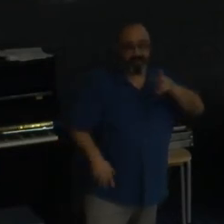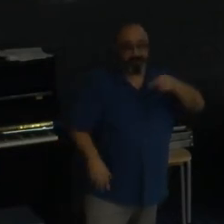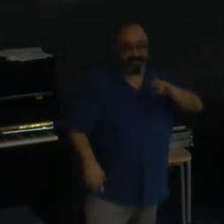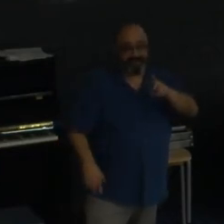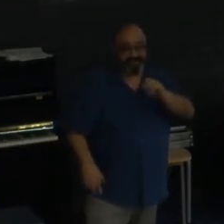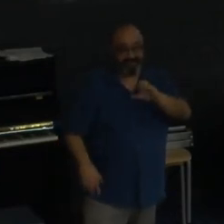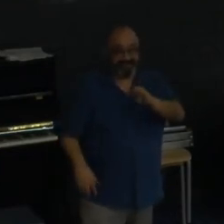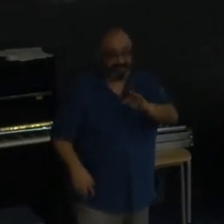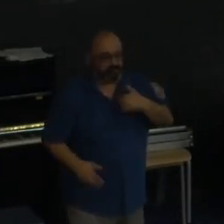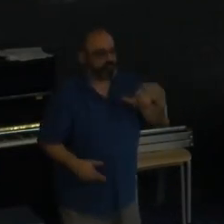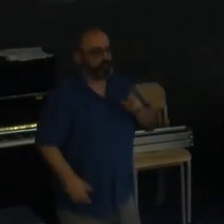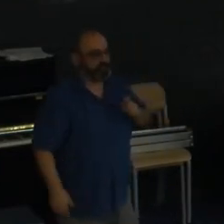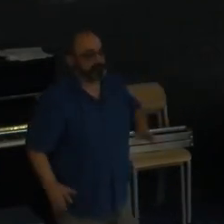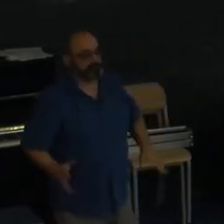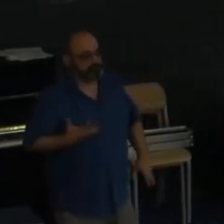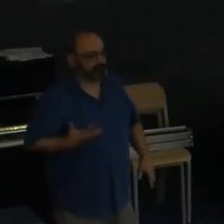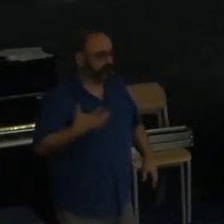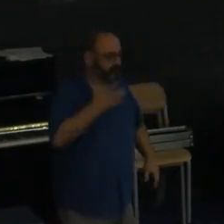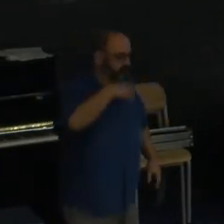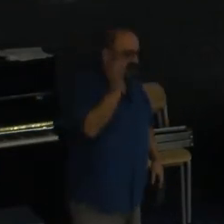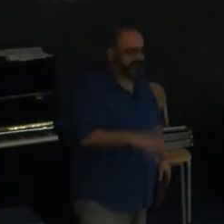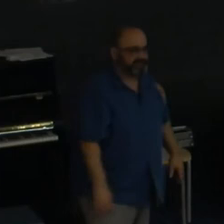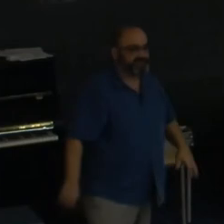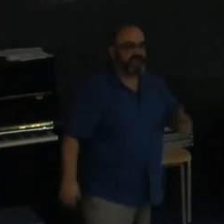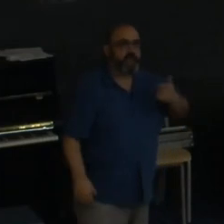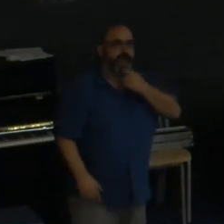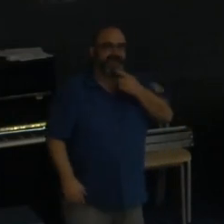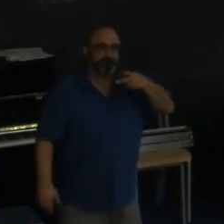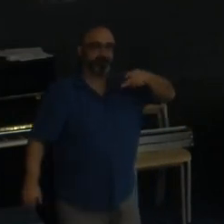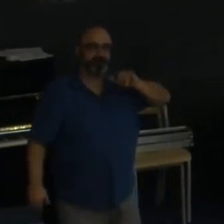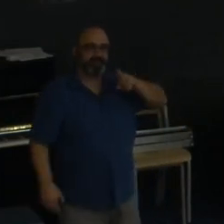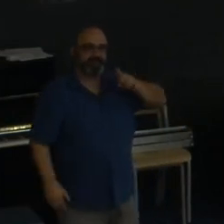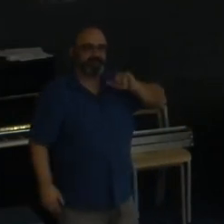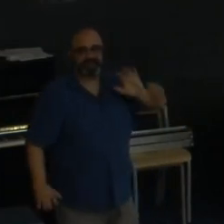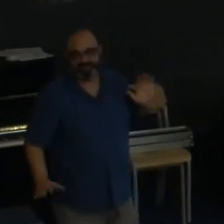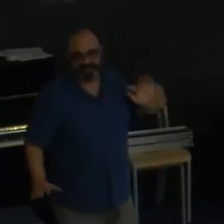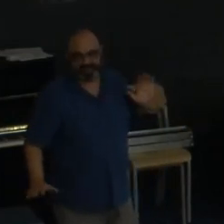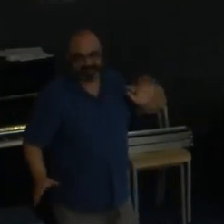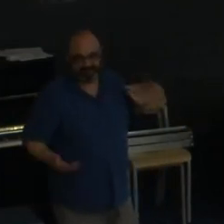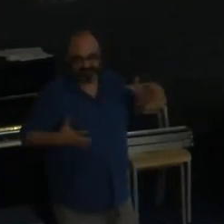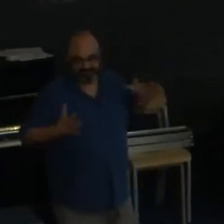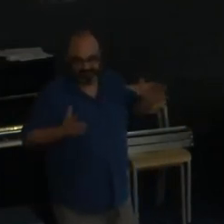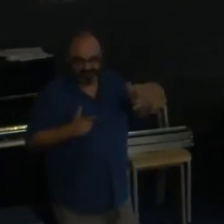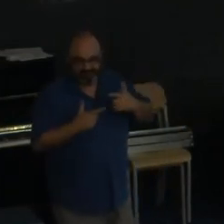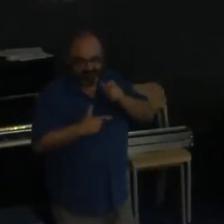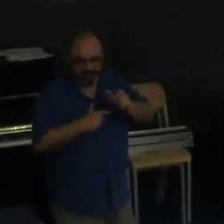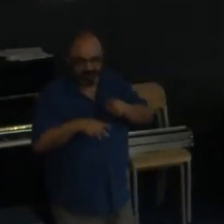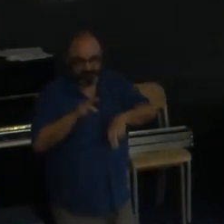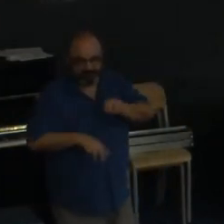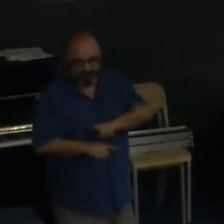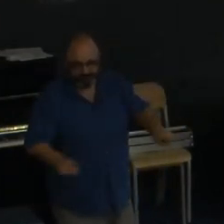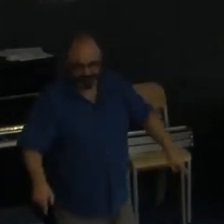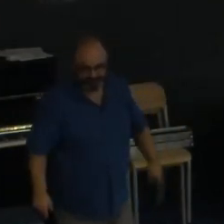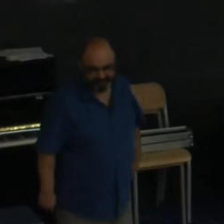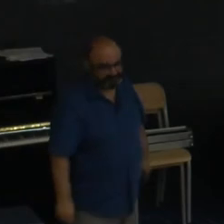tantôt, je m'en suis rendu compte, donc voilà, désolé. En anglais, ils disent PD. On va essayer de ne pas faire un code of conduct, ça ira.